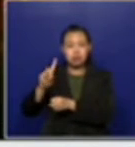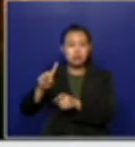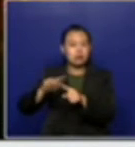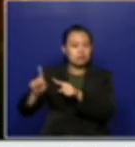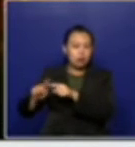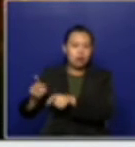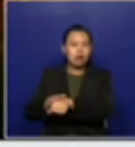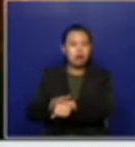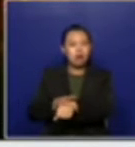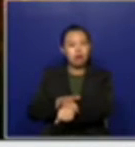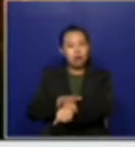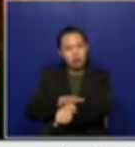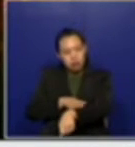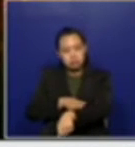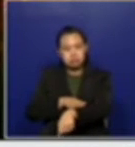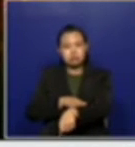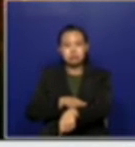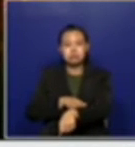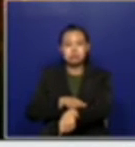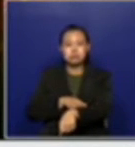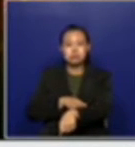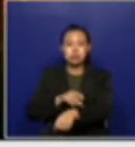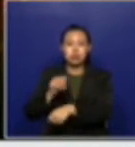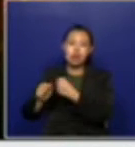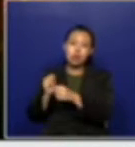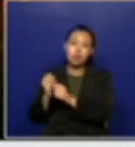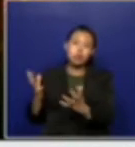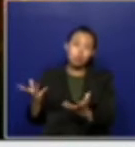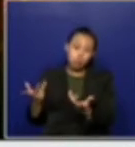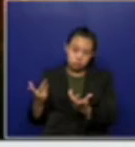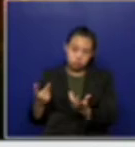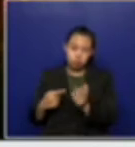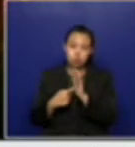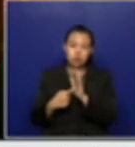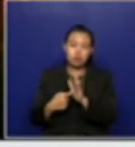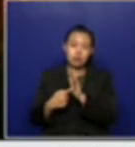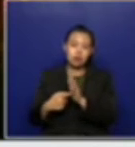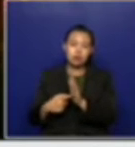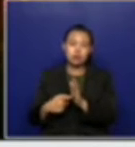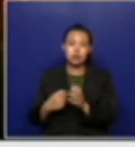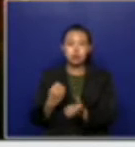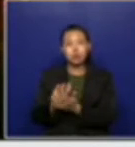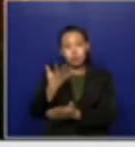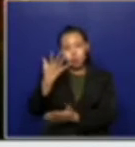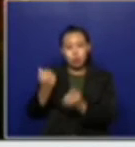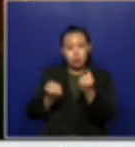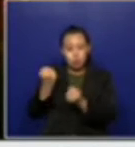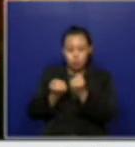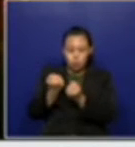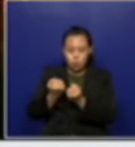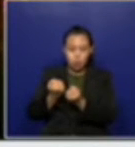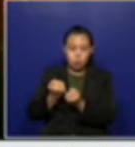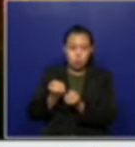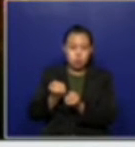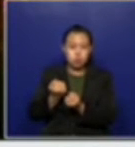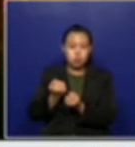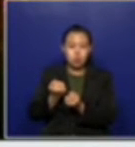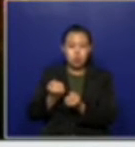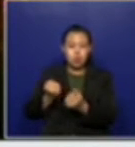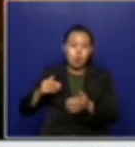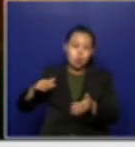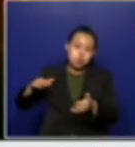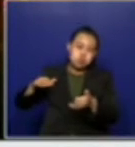าท่านประธานลองนึกถึงคดีคนรวยขับรถหรูชนตำรวจต